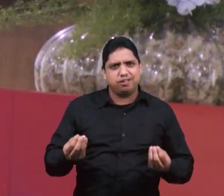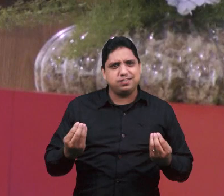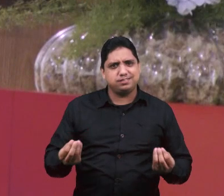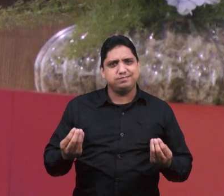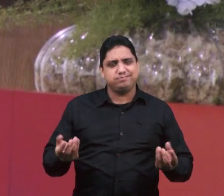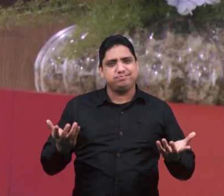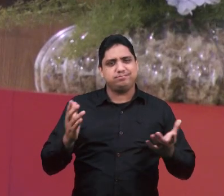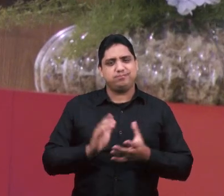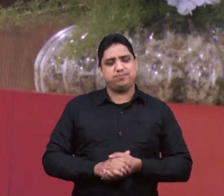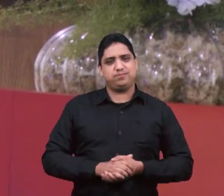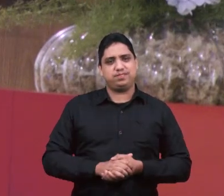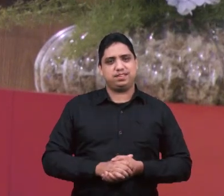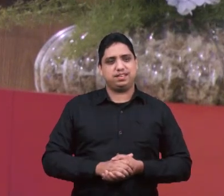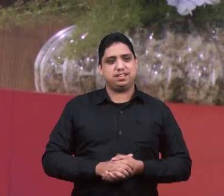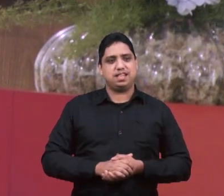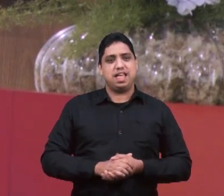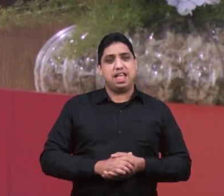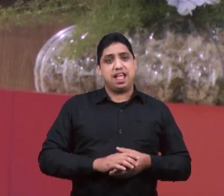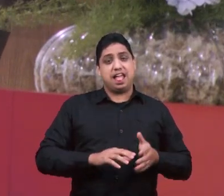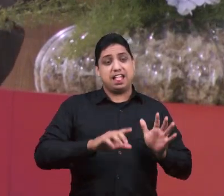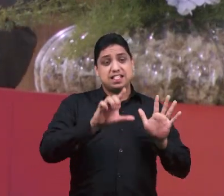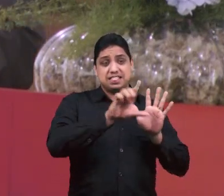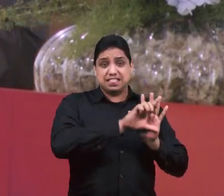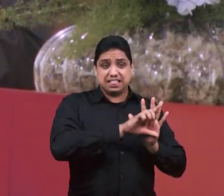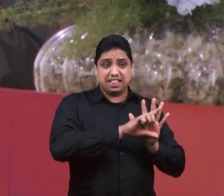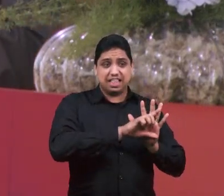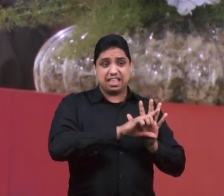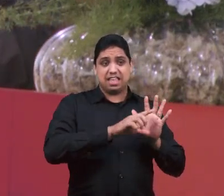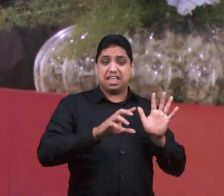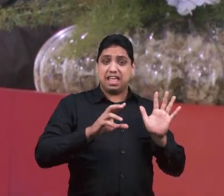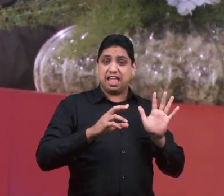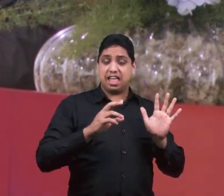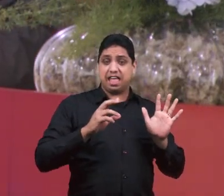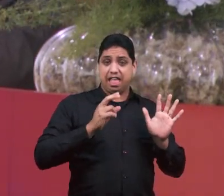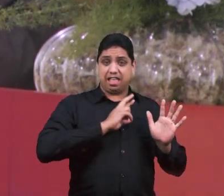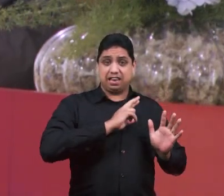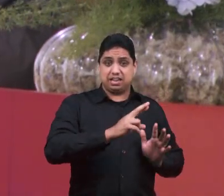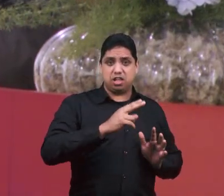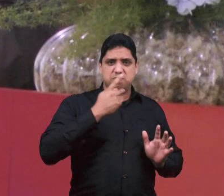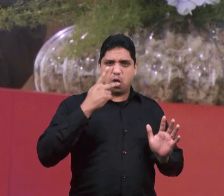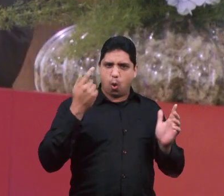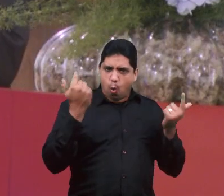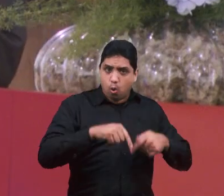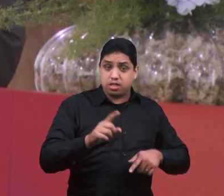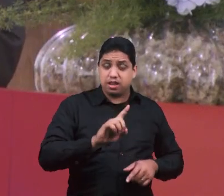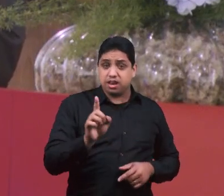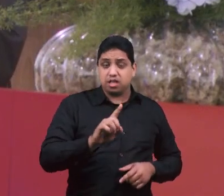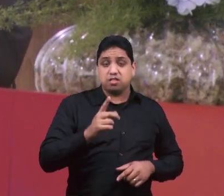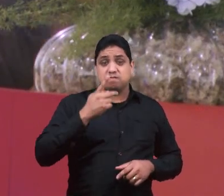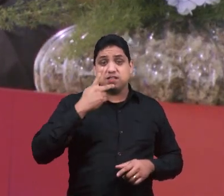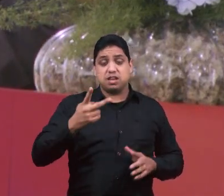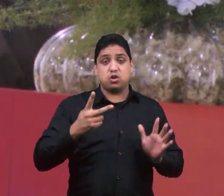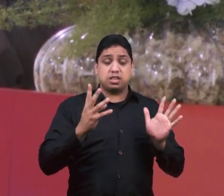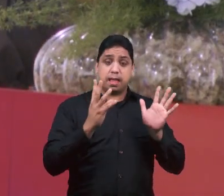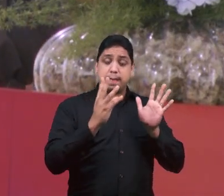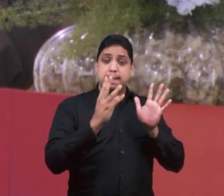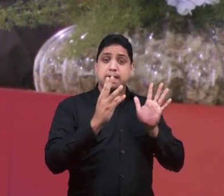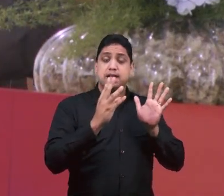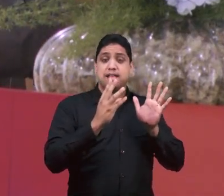quand nous parlons religion, nous ne sommes pas en train de dire contre religion. Nous sommes en train de parler contre des